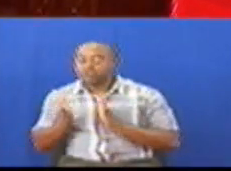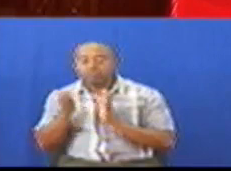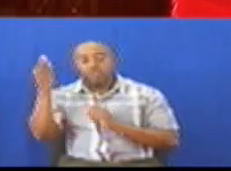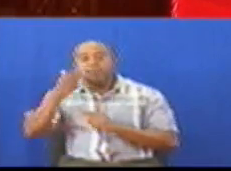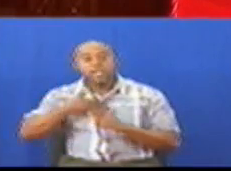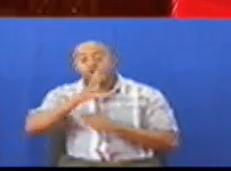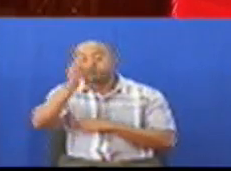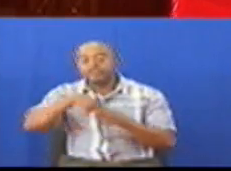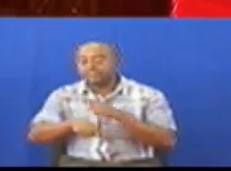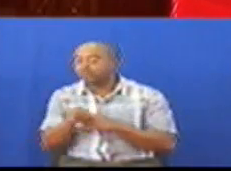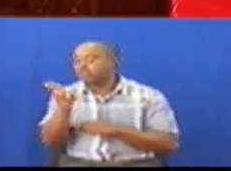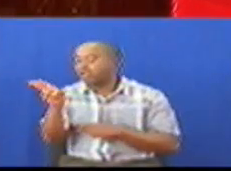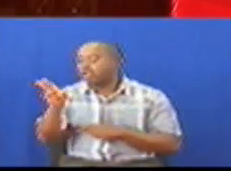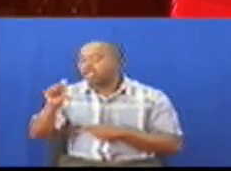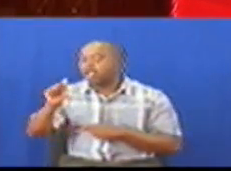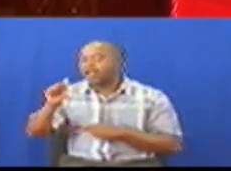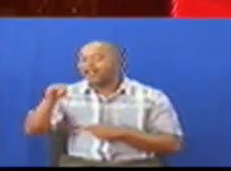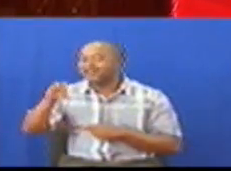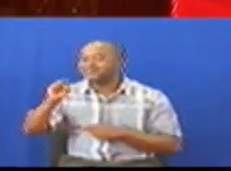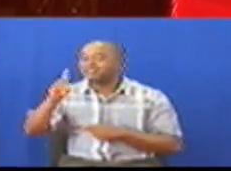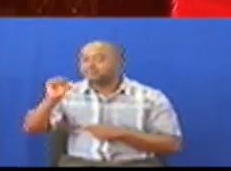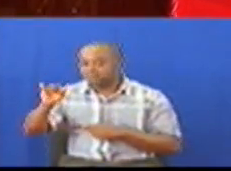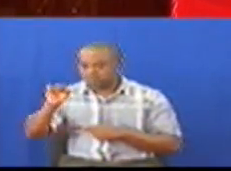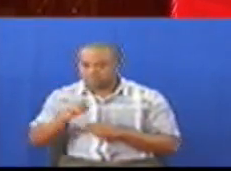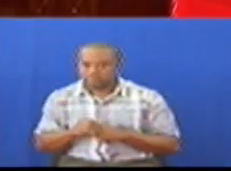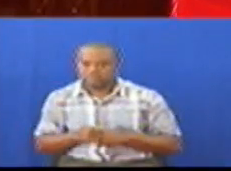hitimisho. Mheshimiwa Naibu Spika,